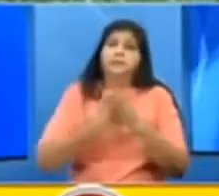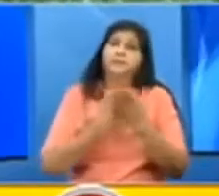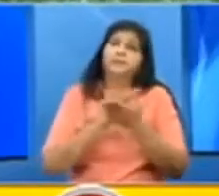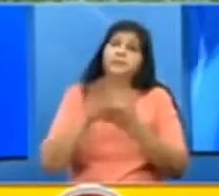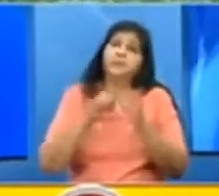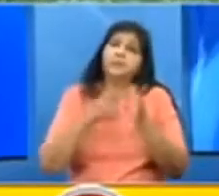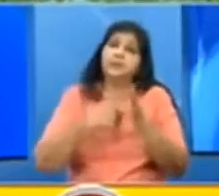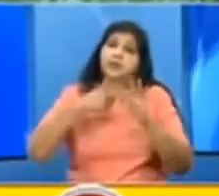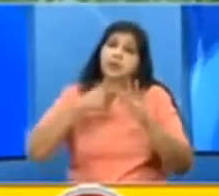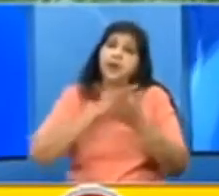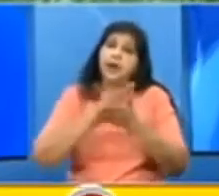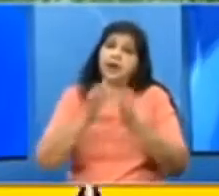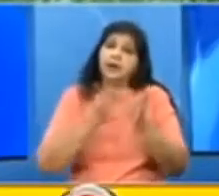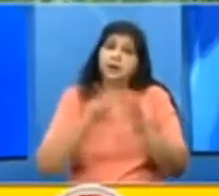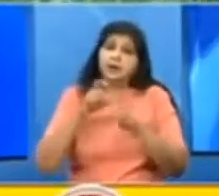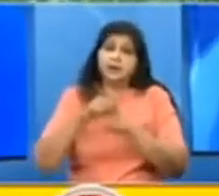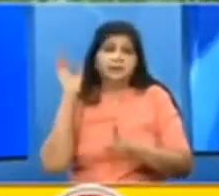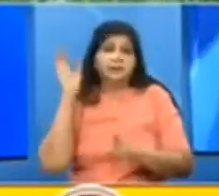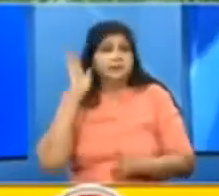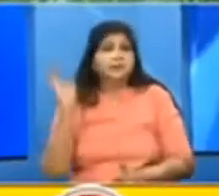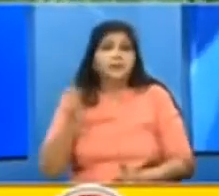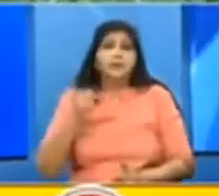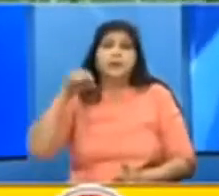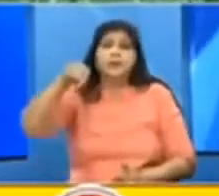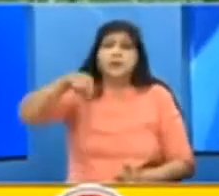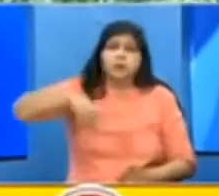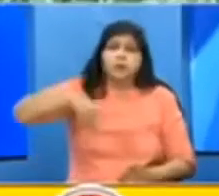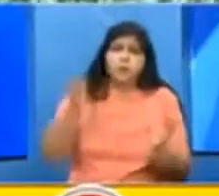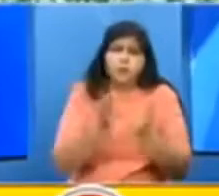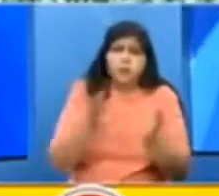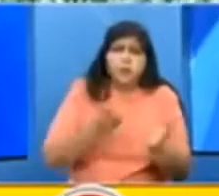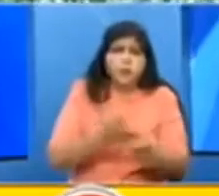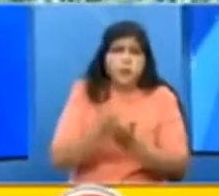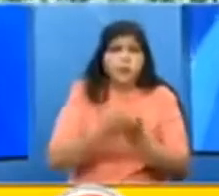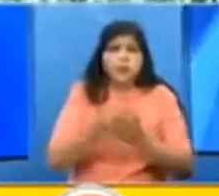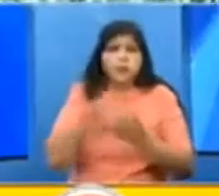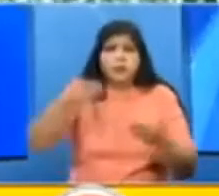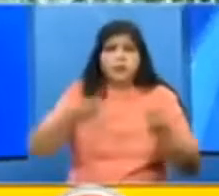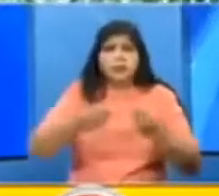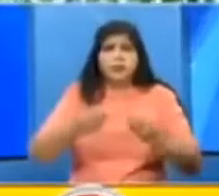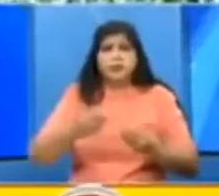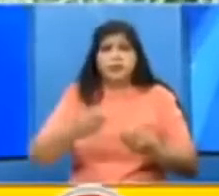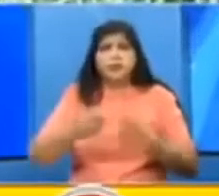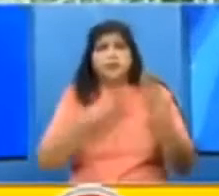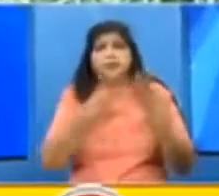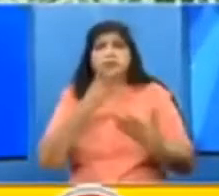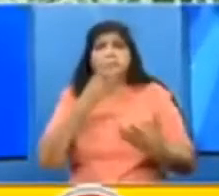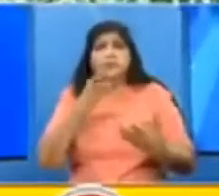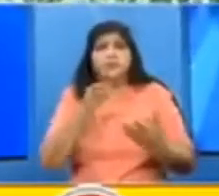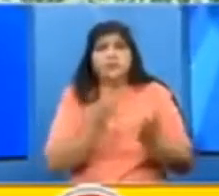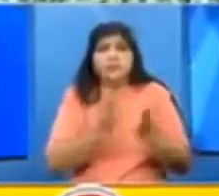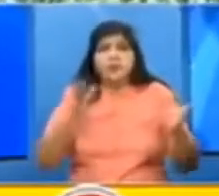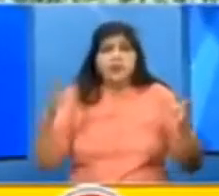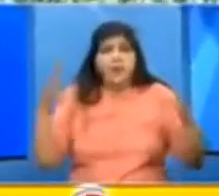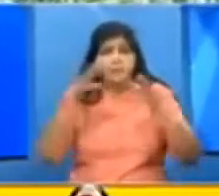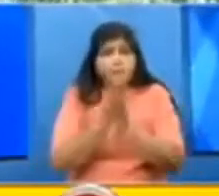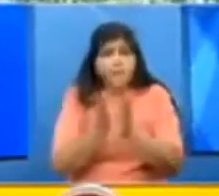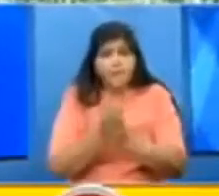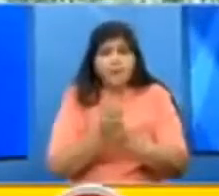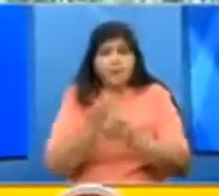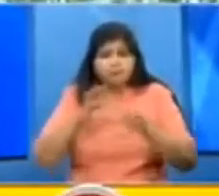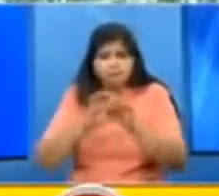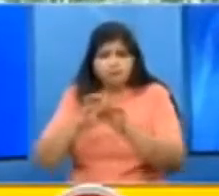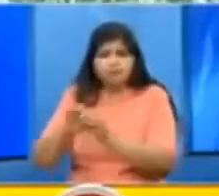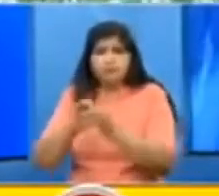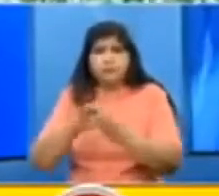है। झारखंड के बिशुनपुर में इन दिनों 30 से ज्यादा समूह मिलकर के